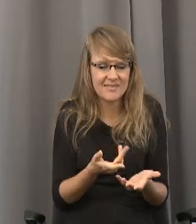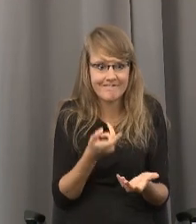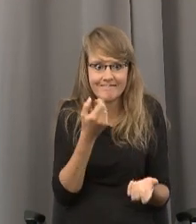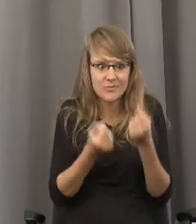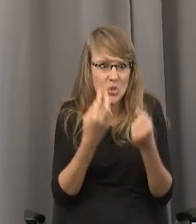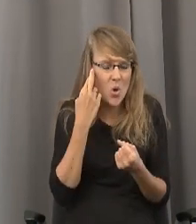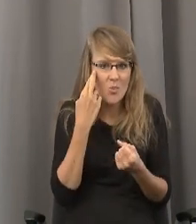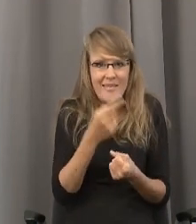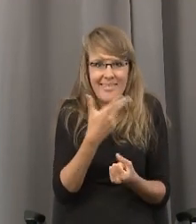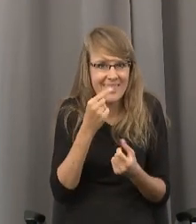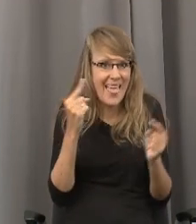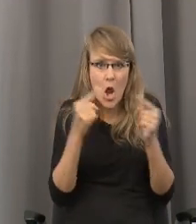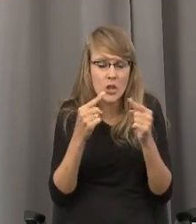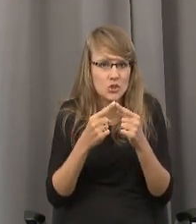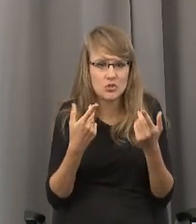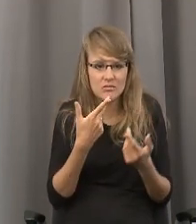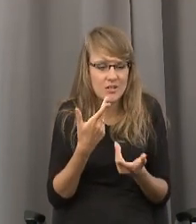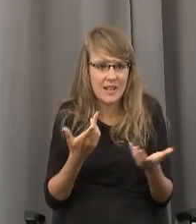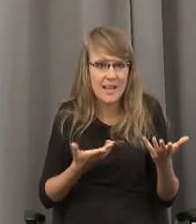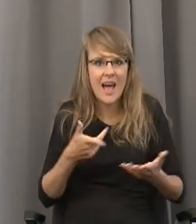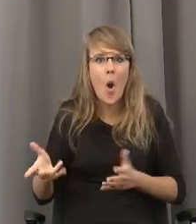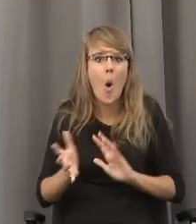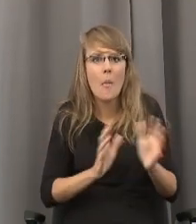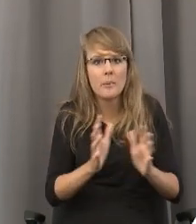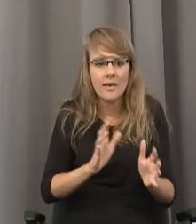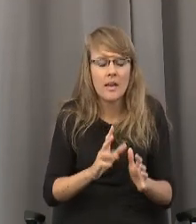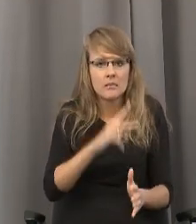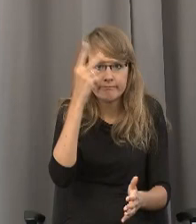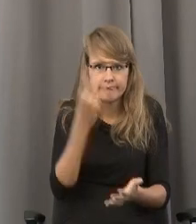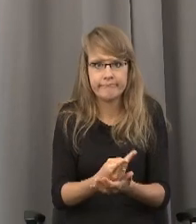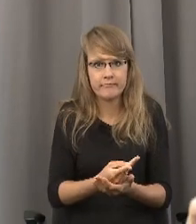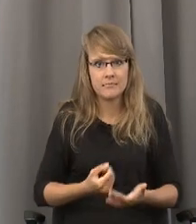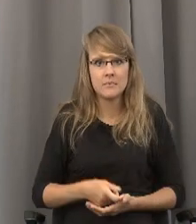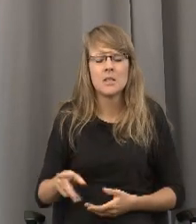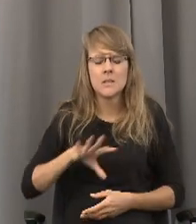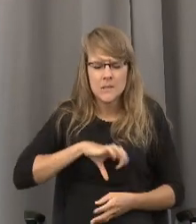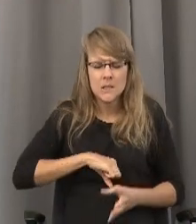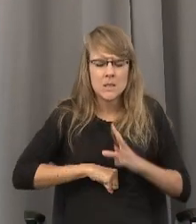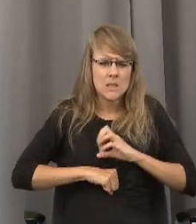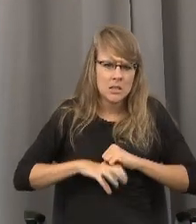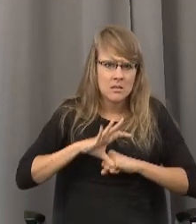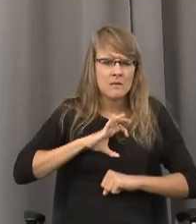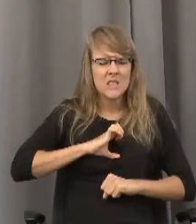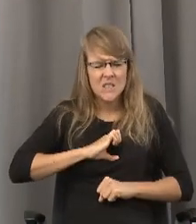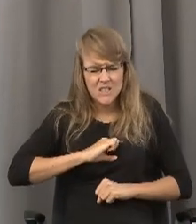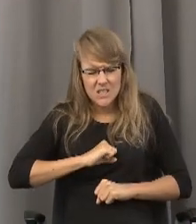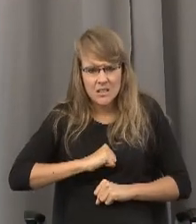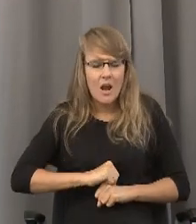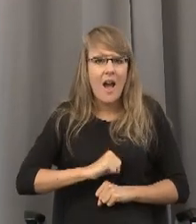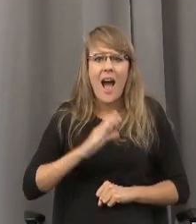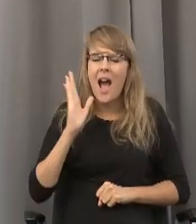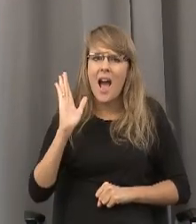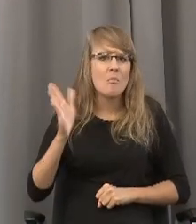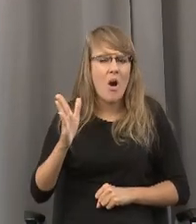niezrozumiałych, nielogicznych, z którymi sobie najczęściej opiekun nie daje rady. Więc wytrzymuje tak długo, jak się mu uda,